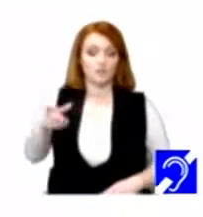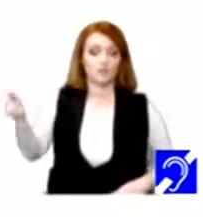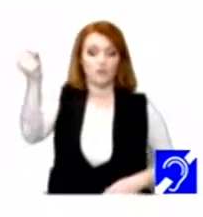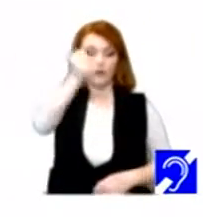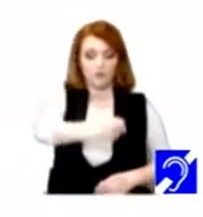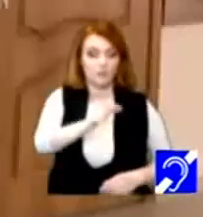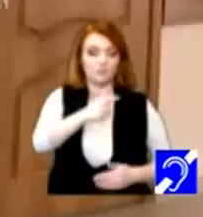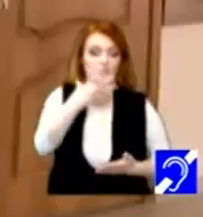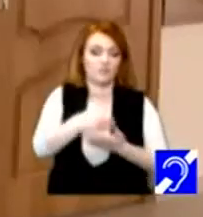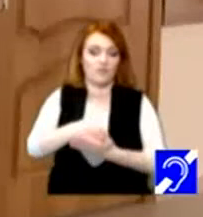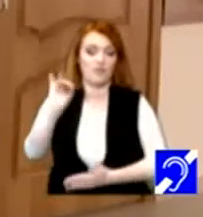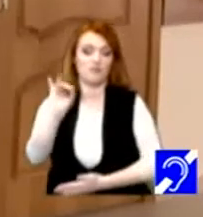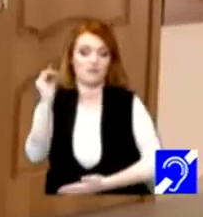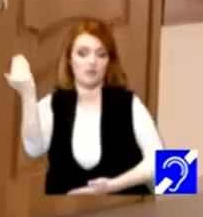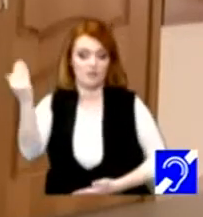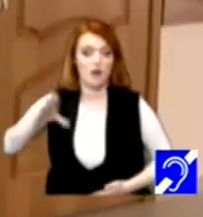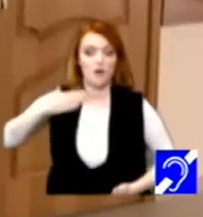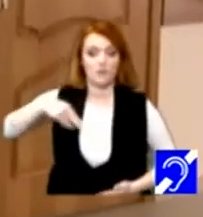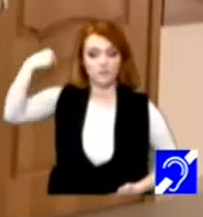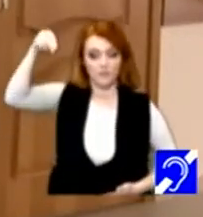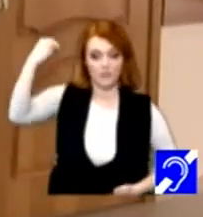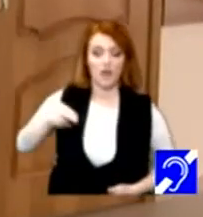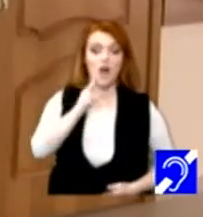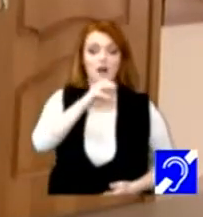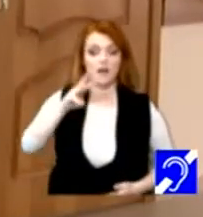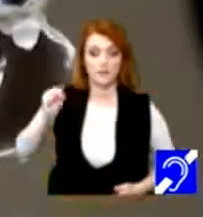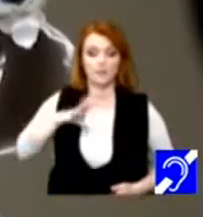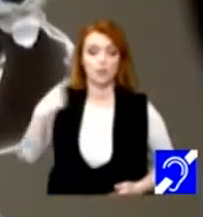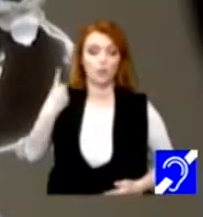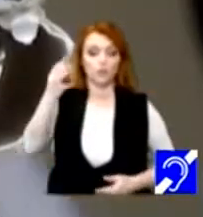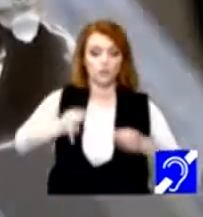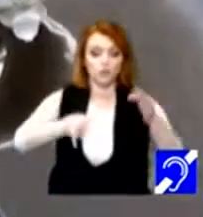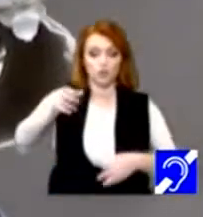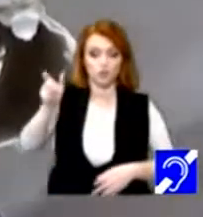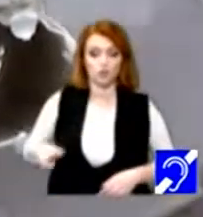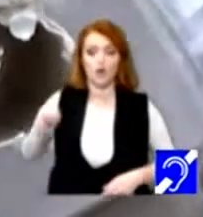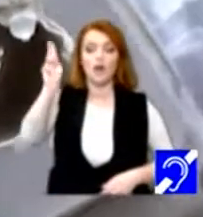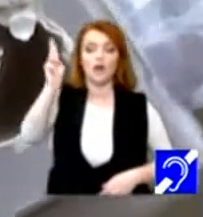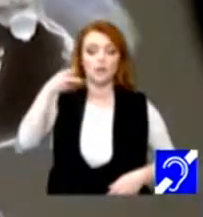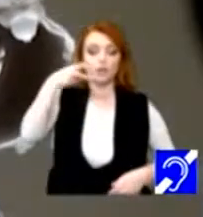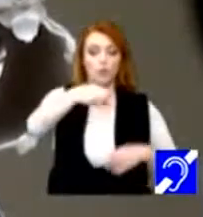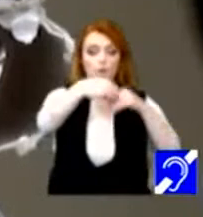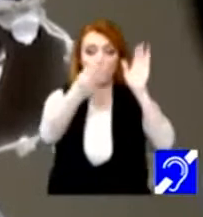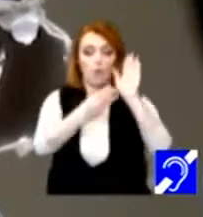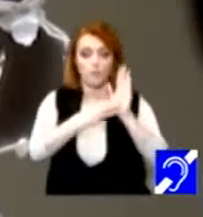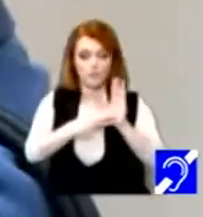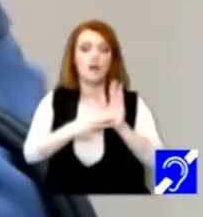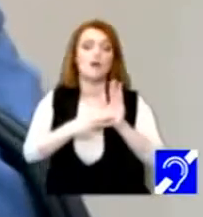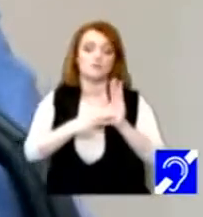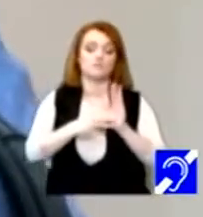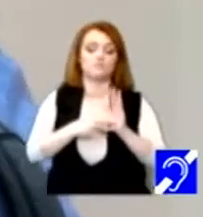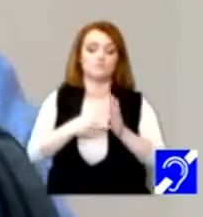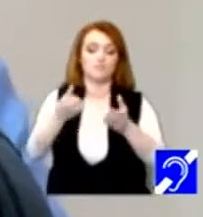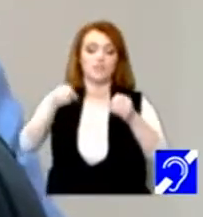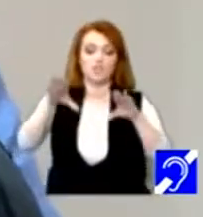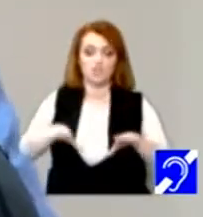Vladislav Glima în funcție. Glima este unul dintre cei trei judecători ai Curții de Apel Chișinău care în 2018 au menținut decizia primei